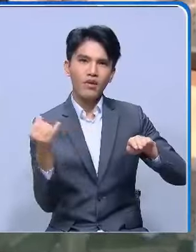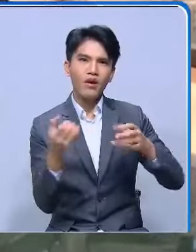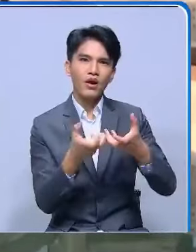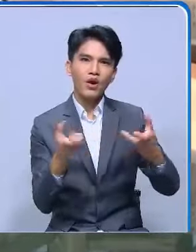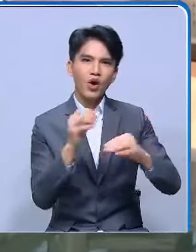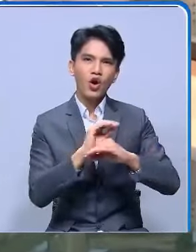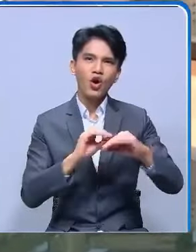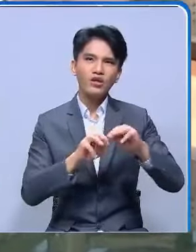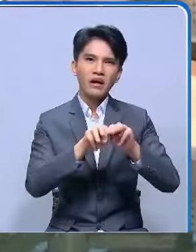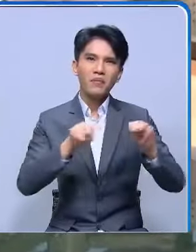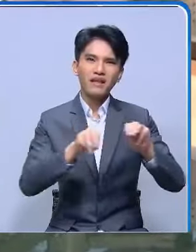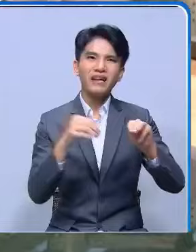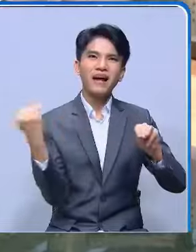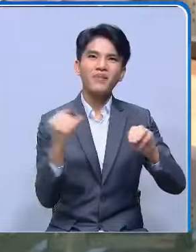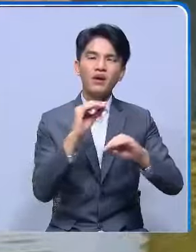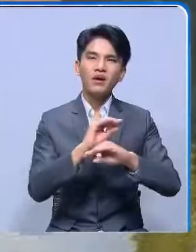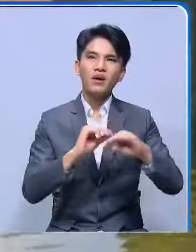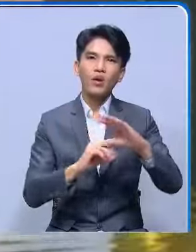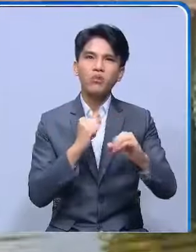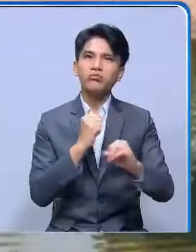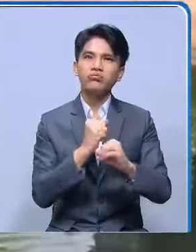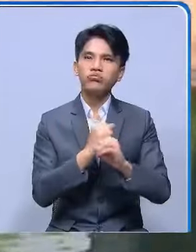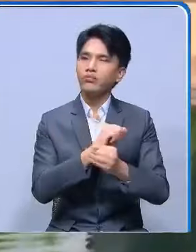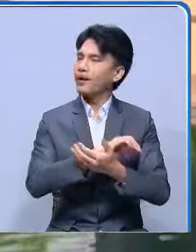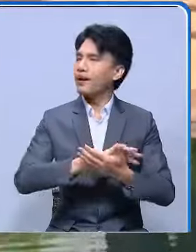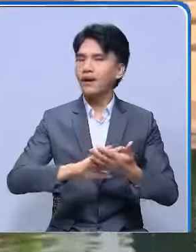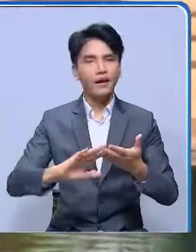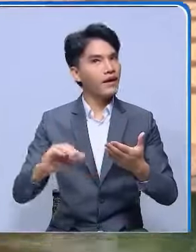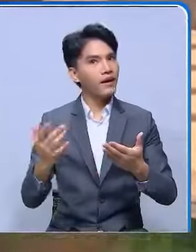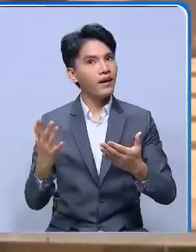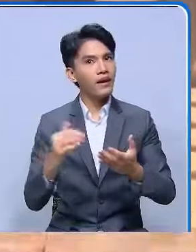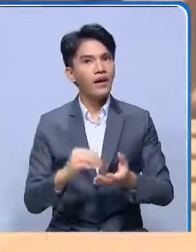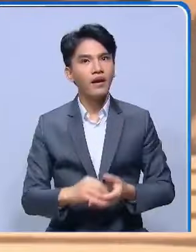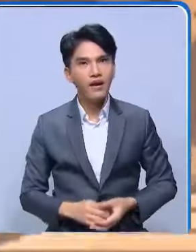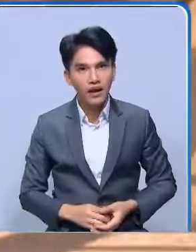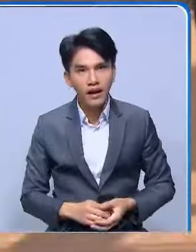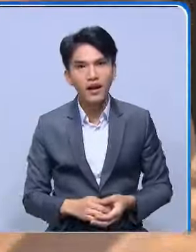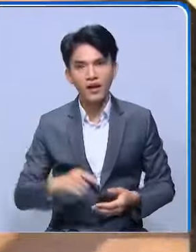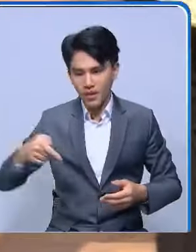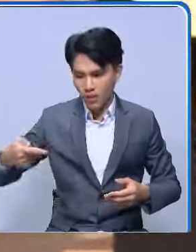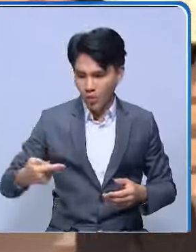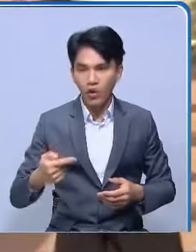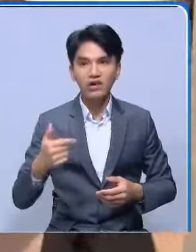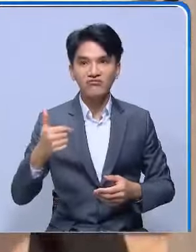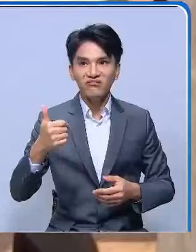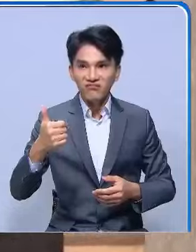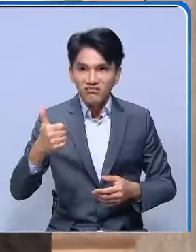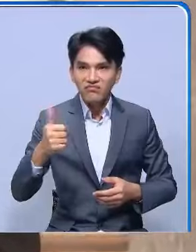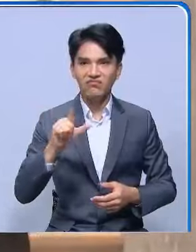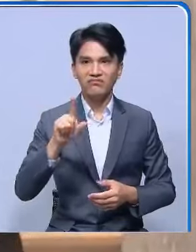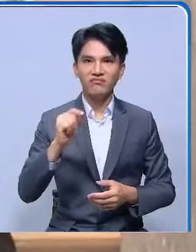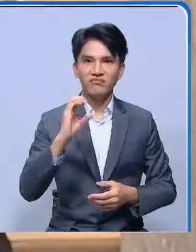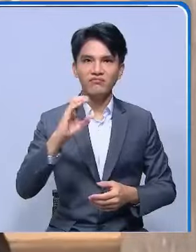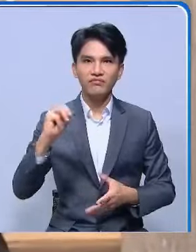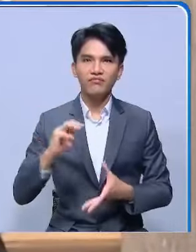ที่ไม่ได้มาตรฐานงานก่อสร้างไม่เรียบร้อยมีช่องว่างถึงขนาดที่สอดตะเกียบเข้าไปได้ลึกมากกว่า